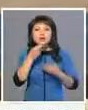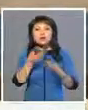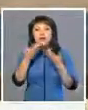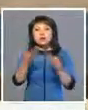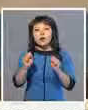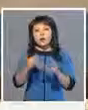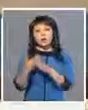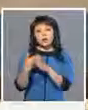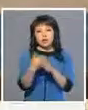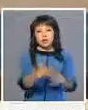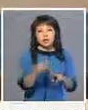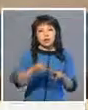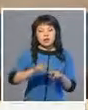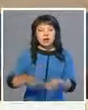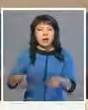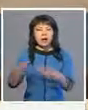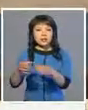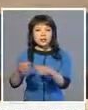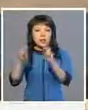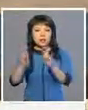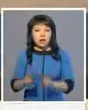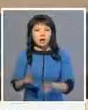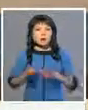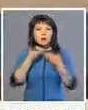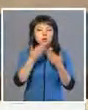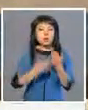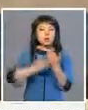болатынбыз. Өйткені бұл агенттік жаңағындай жоғарғы